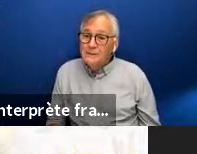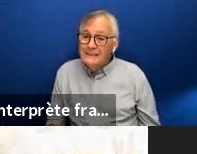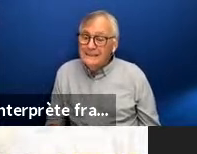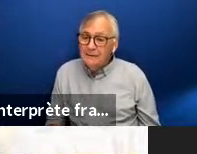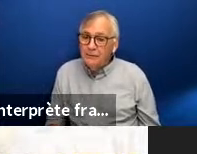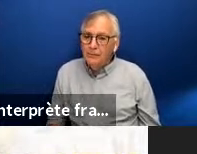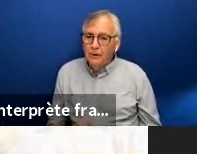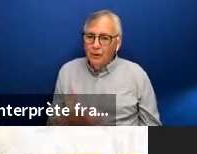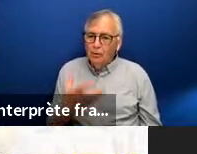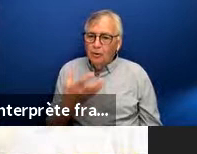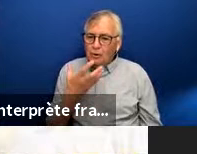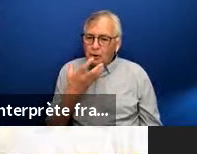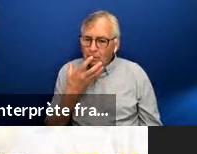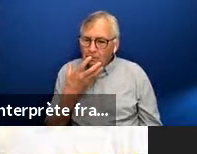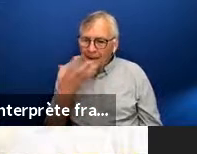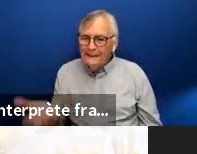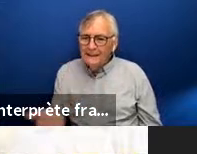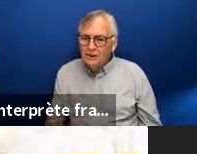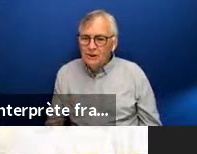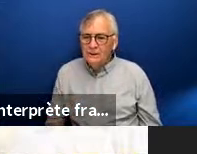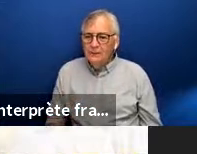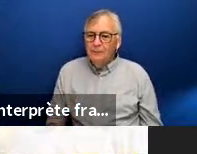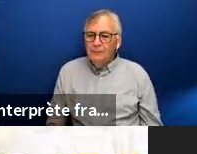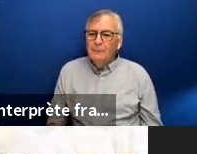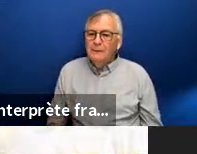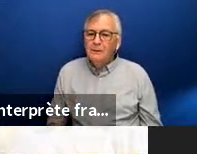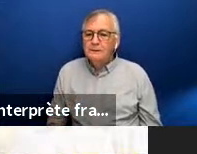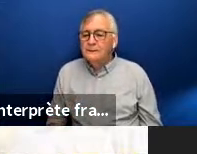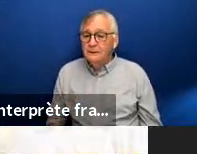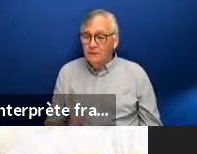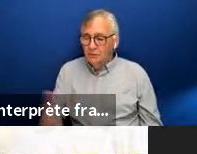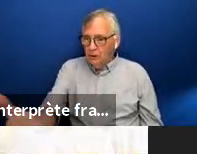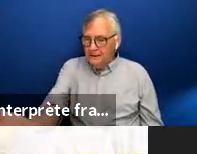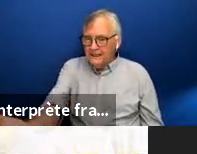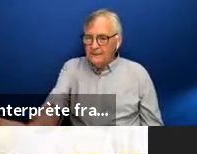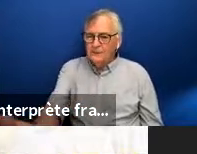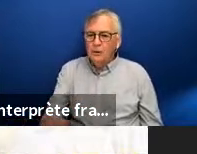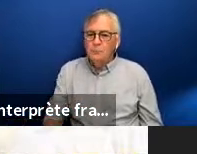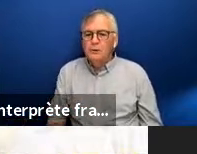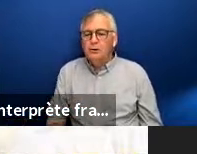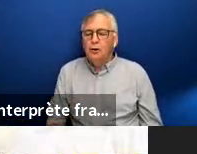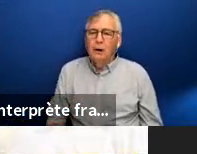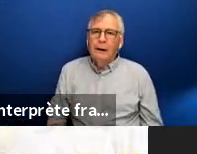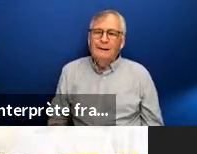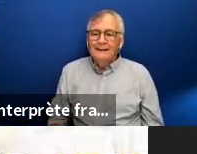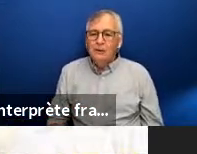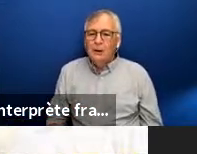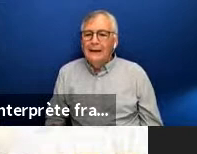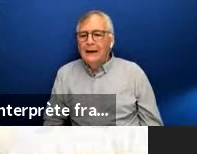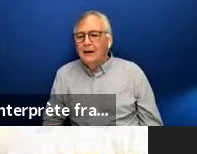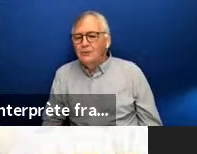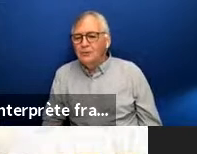d'être positif, de donner une belle énergie. Mettons, si des expressions comme ça d'intolérance ou